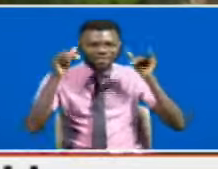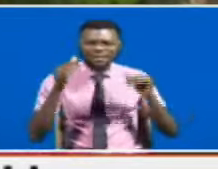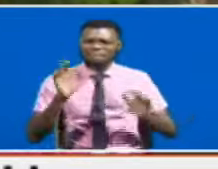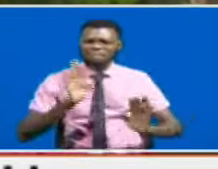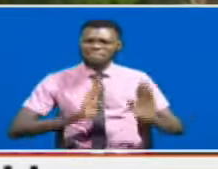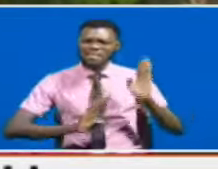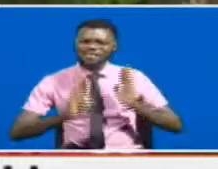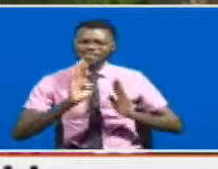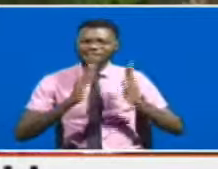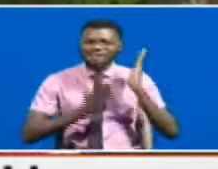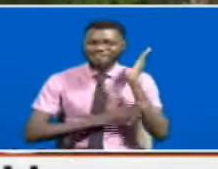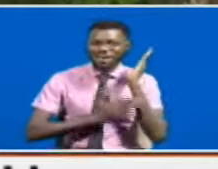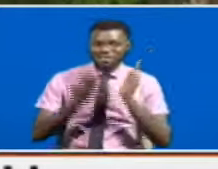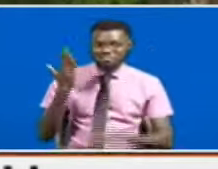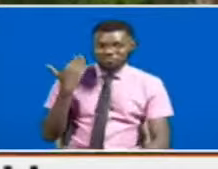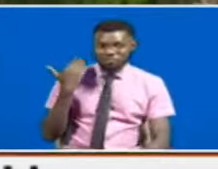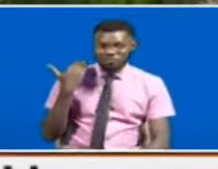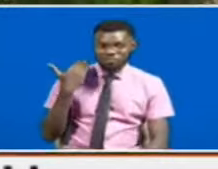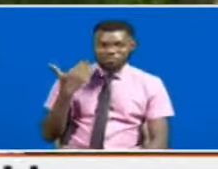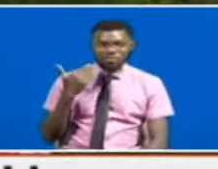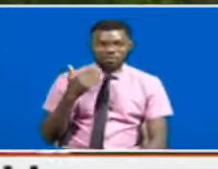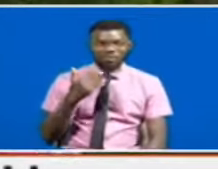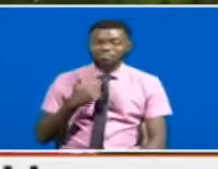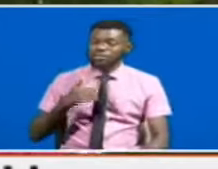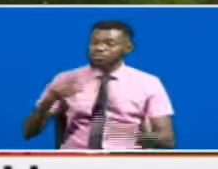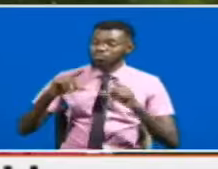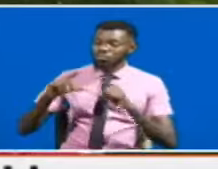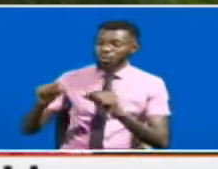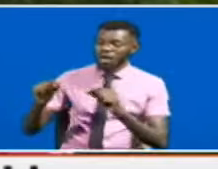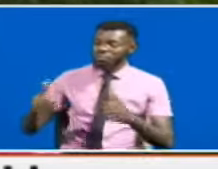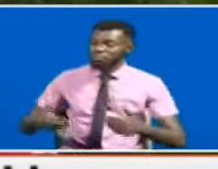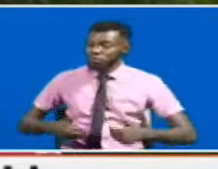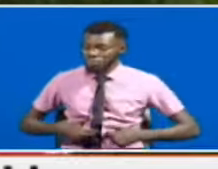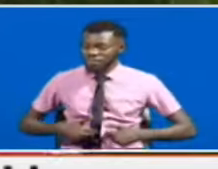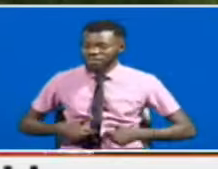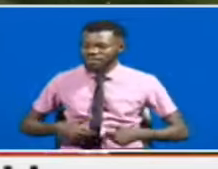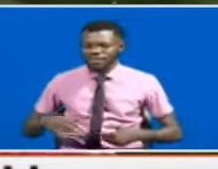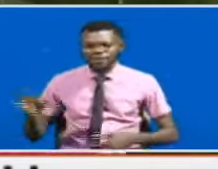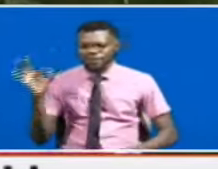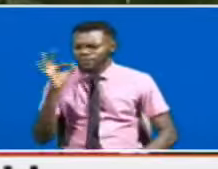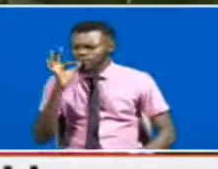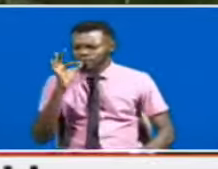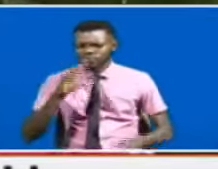tabia. So bangi, naambianga vijana, unaweza fikiria unafanya vizuri,